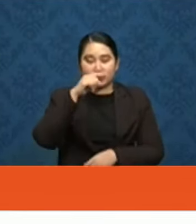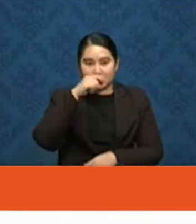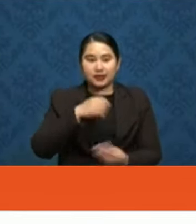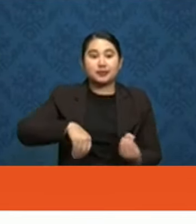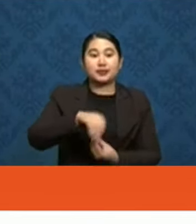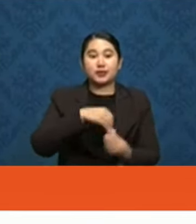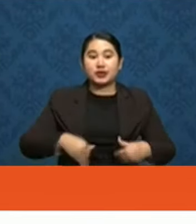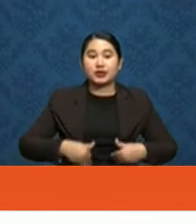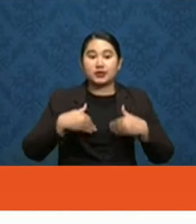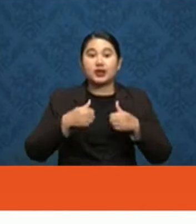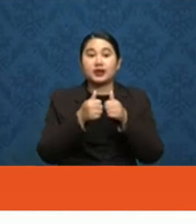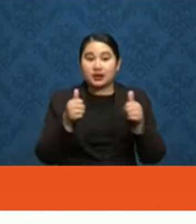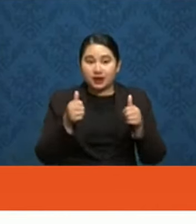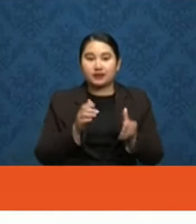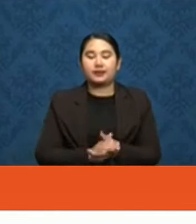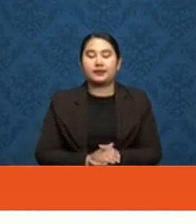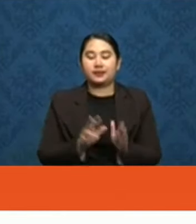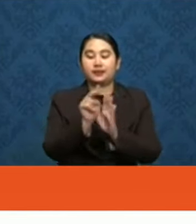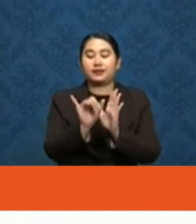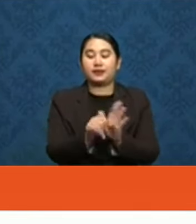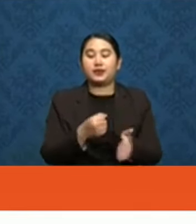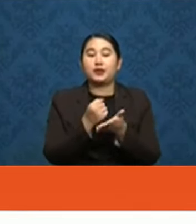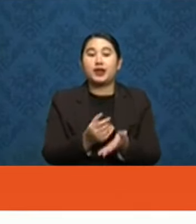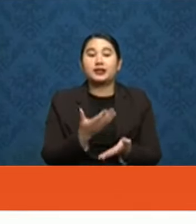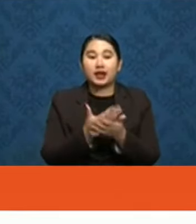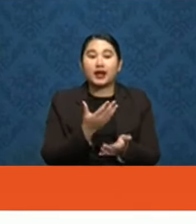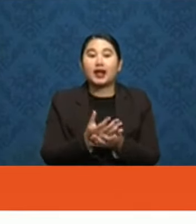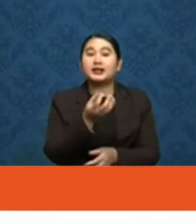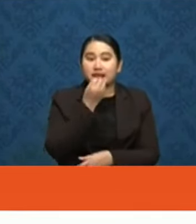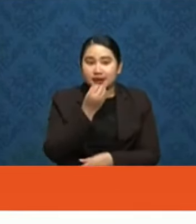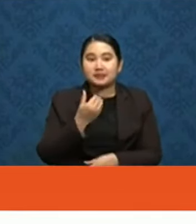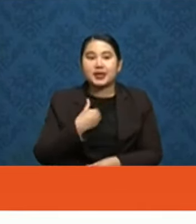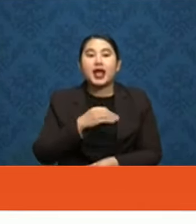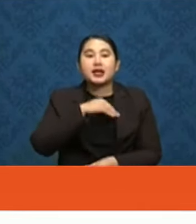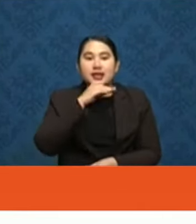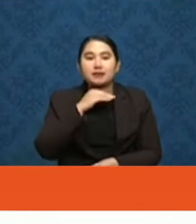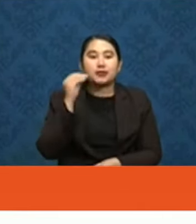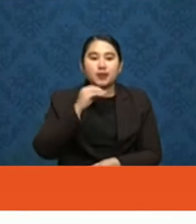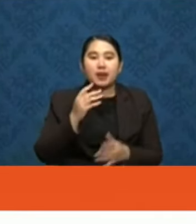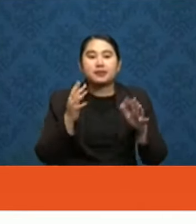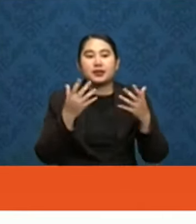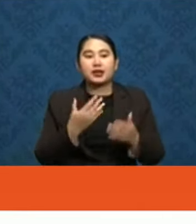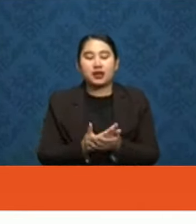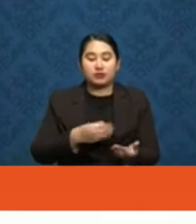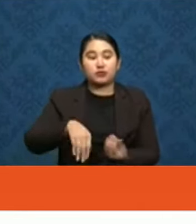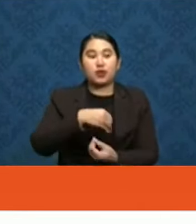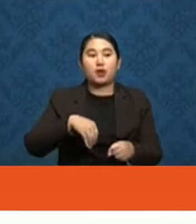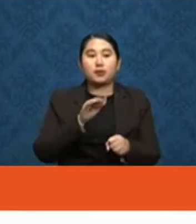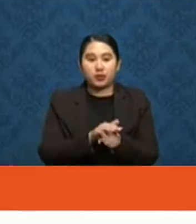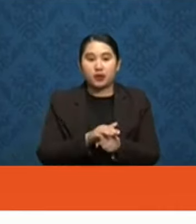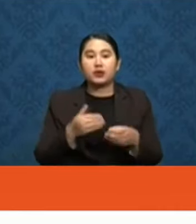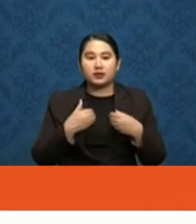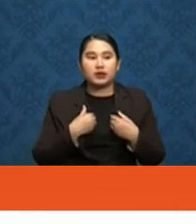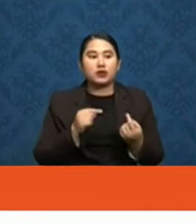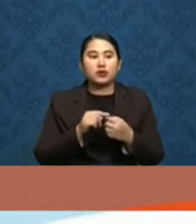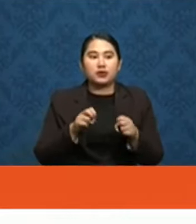ได้นโยบายต่างๆจะทำให้คนไทยมีกินถึงแม้ว่าจะไม่อิ่มทุกมื้อมีใช้ให้พอผ่านพ้นสถาน